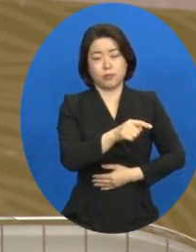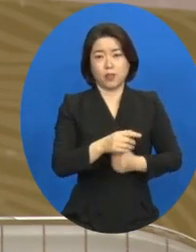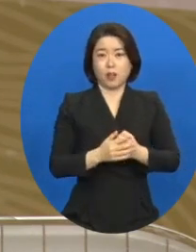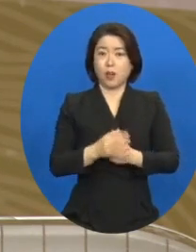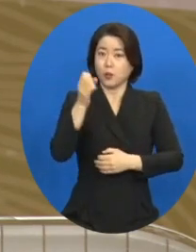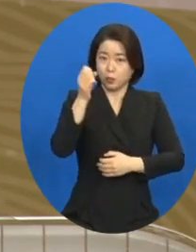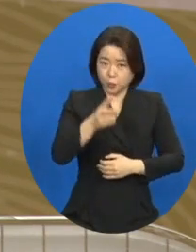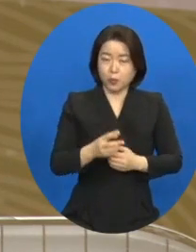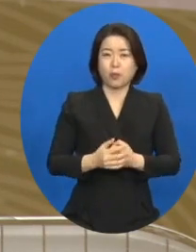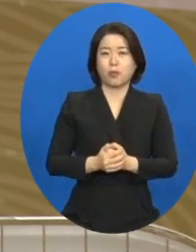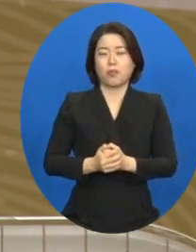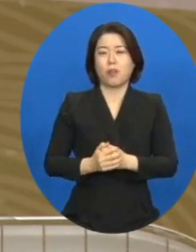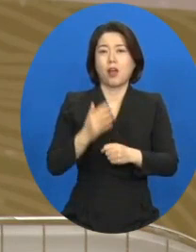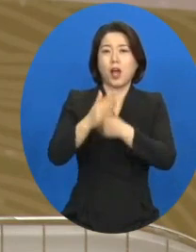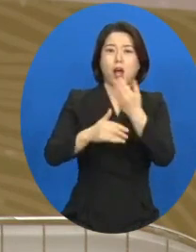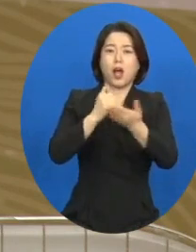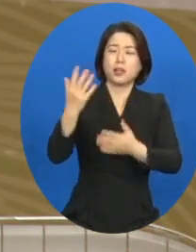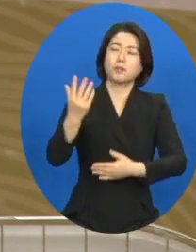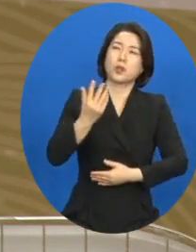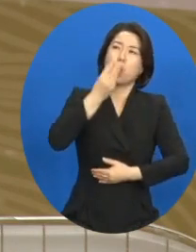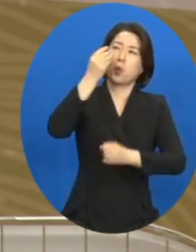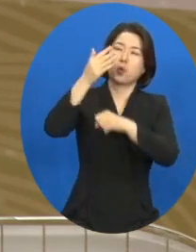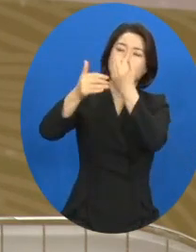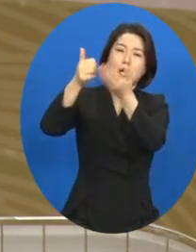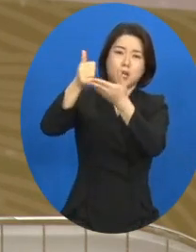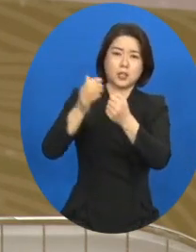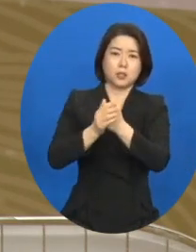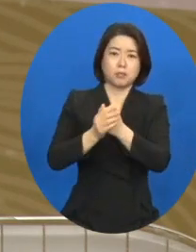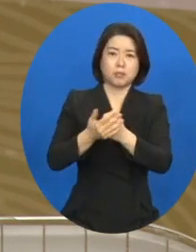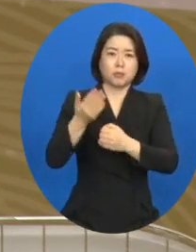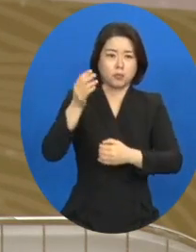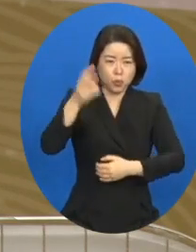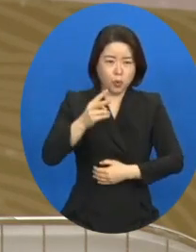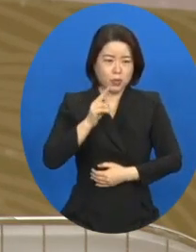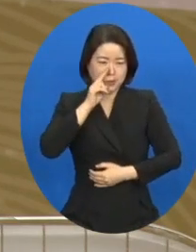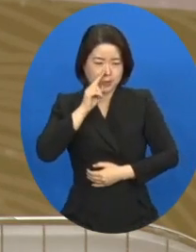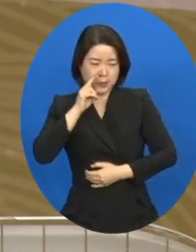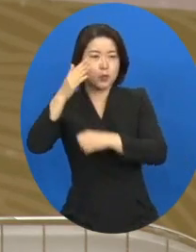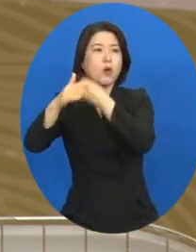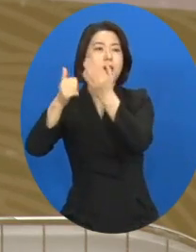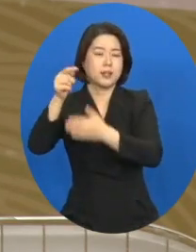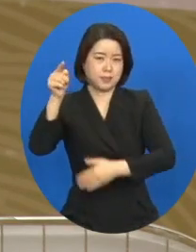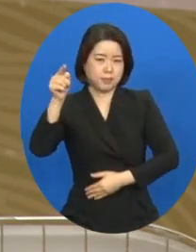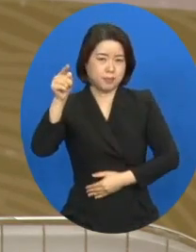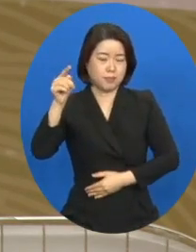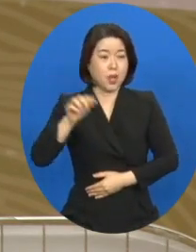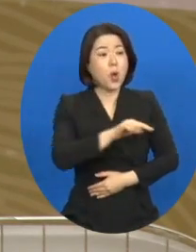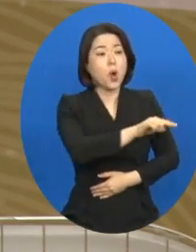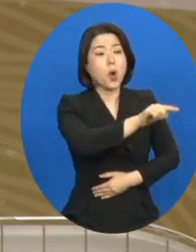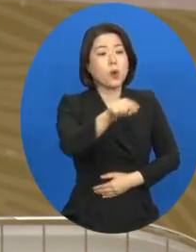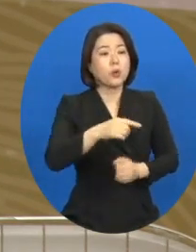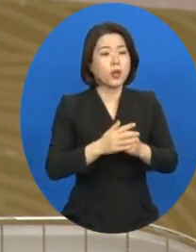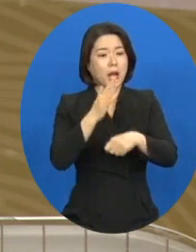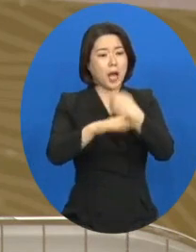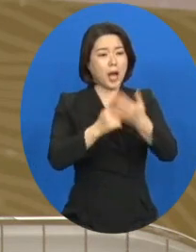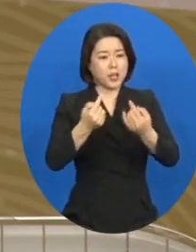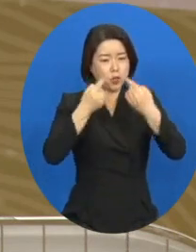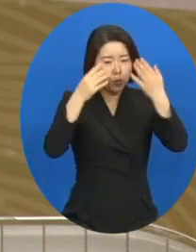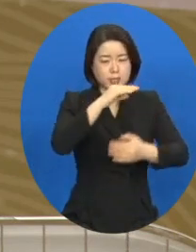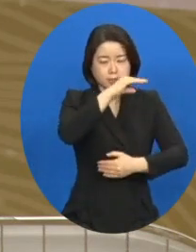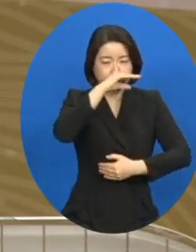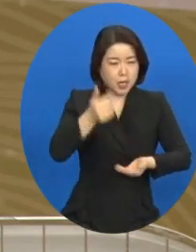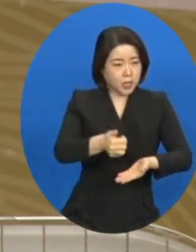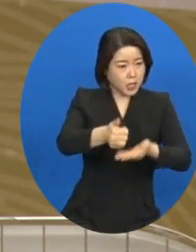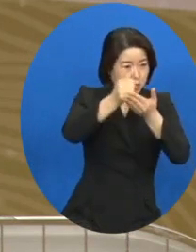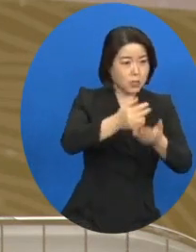그러면서 하나님은 거룩하신 하나님이고 그러나 질투하시는 하나님이라, 너희들이 하나님을 제대로 섬기지 않고